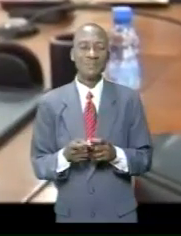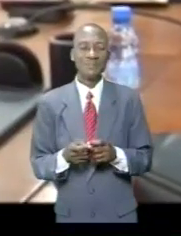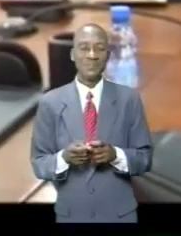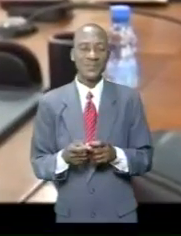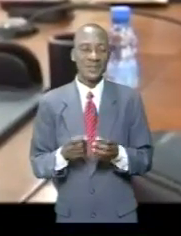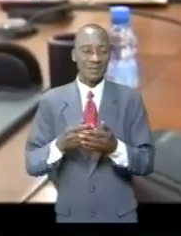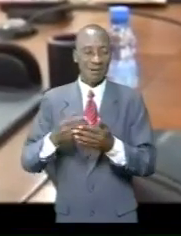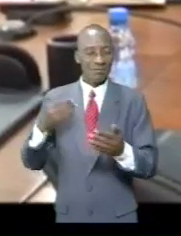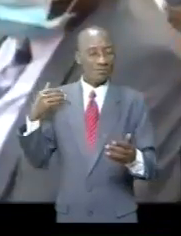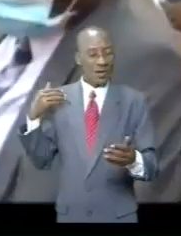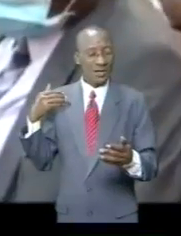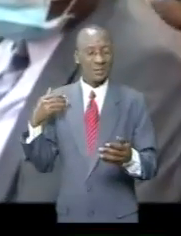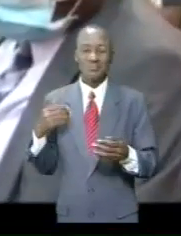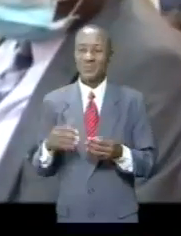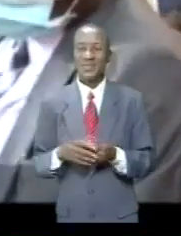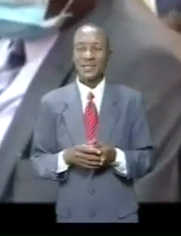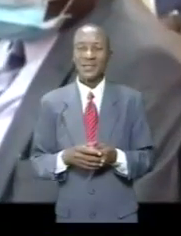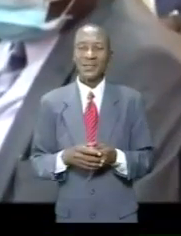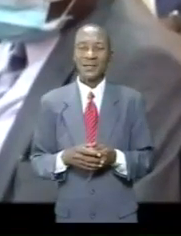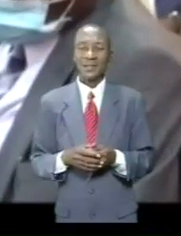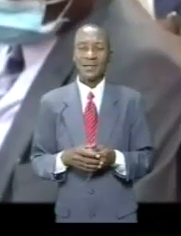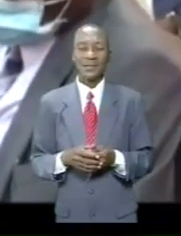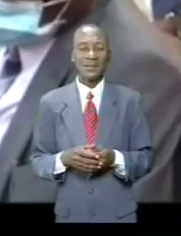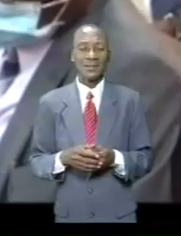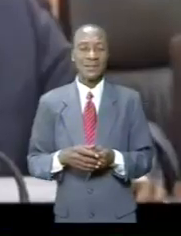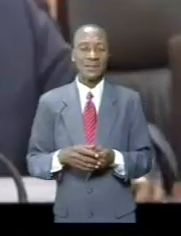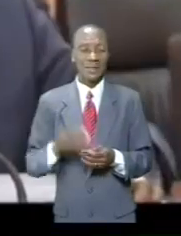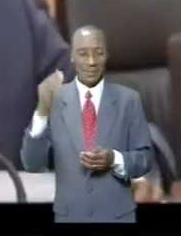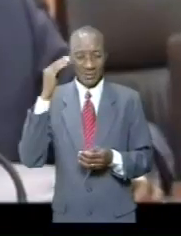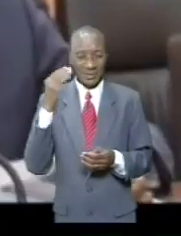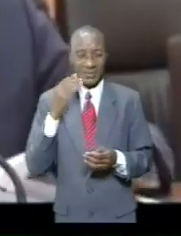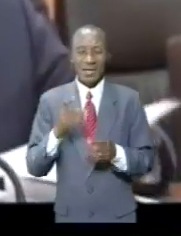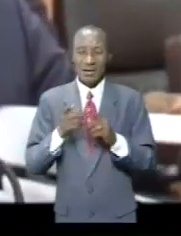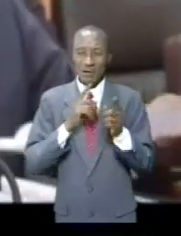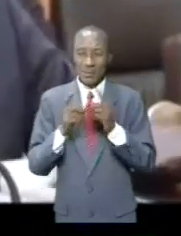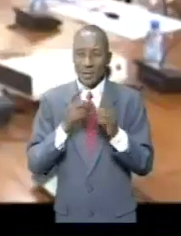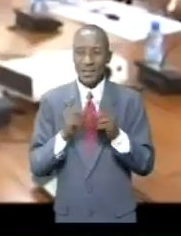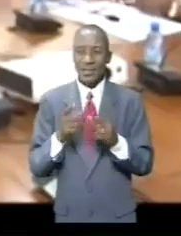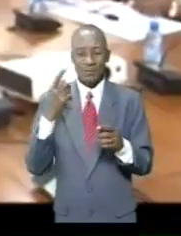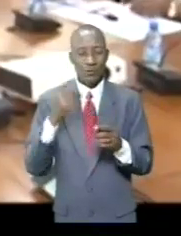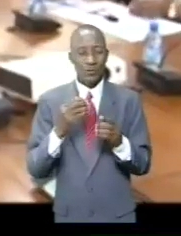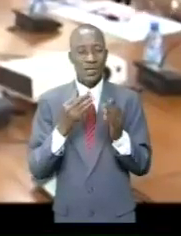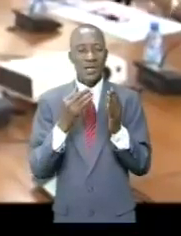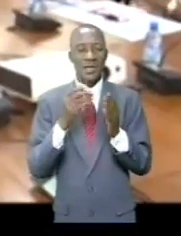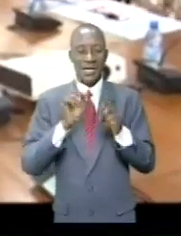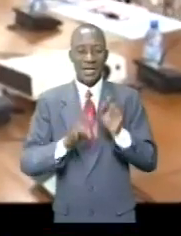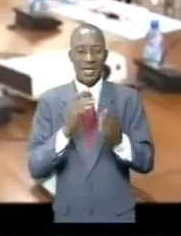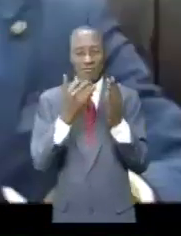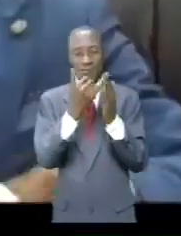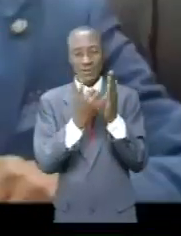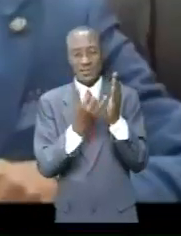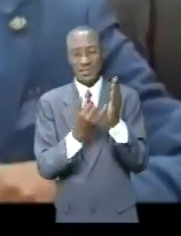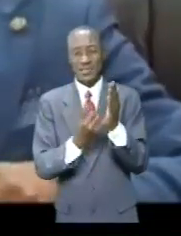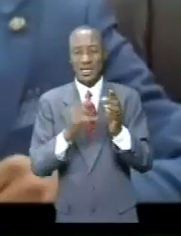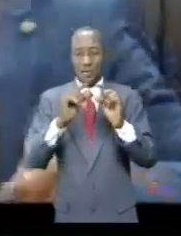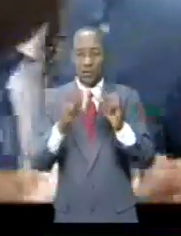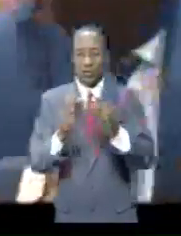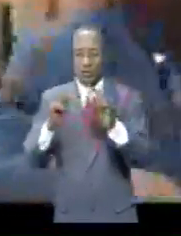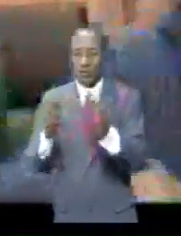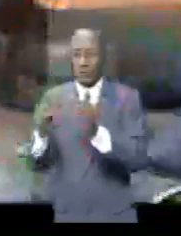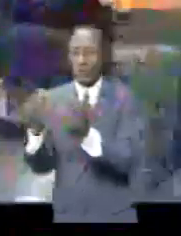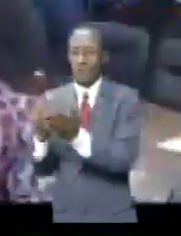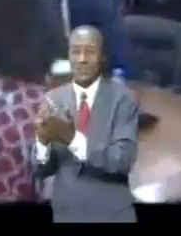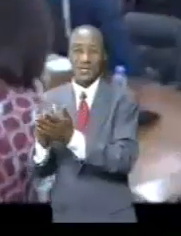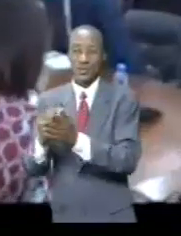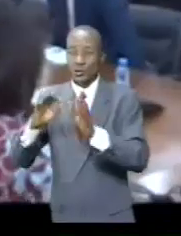prédécesseur de Séléia Lagouli, le ministre Henri Yves Moulang, a lancé l'idée d'informatisation centrale de toutes ces régies, et ce avec le